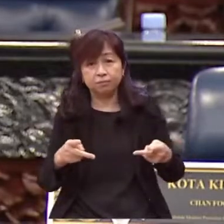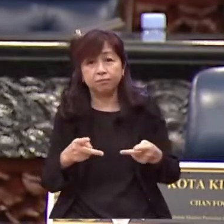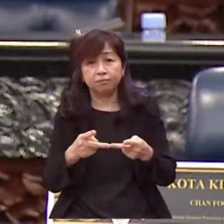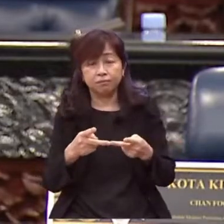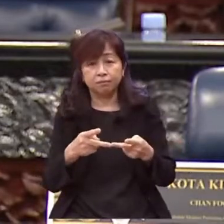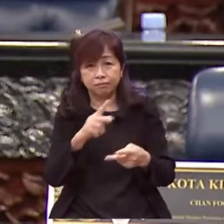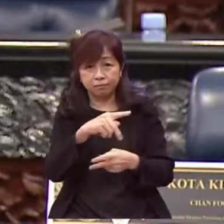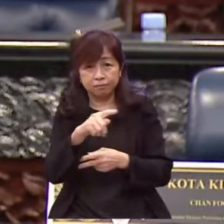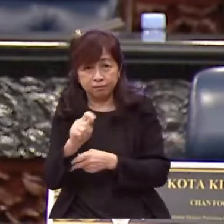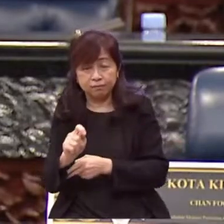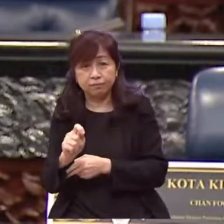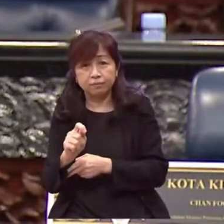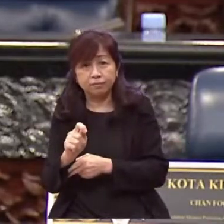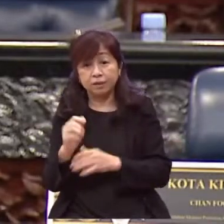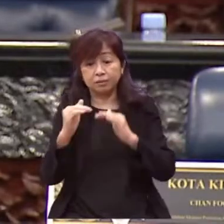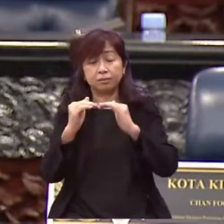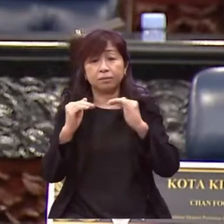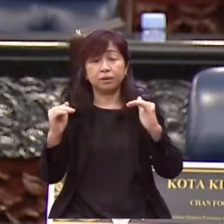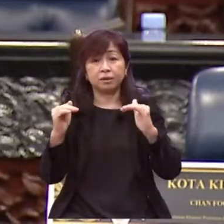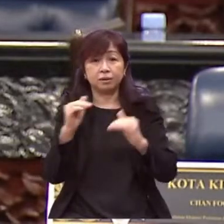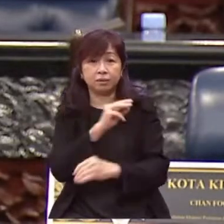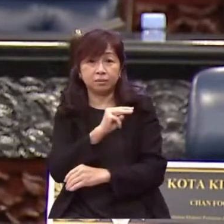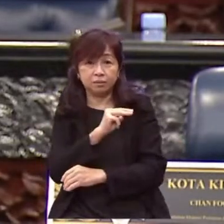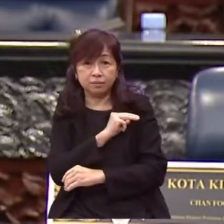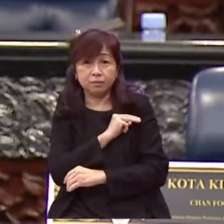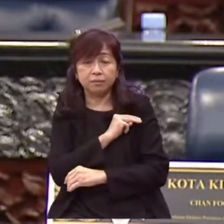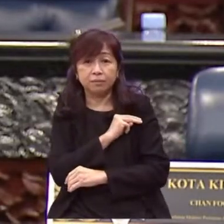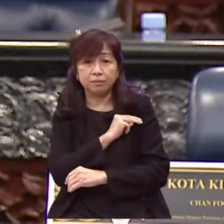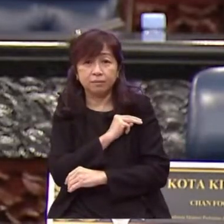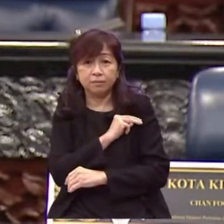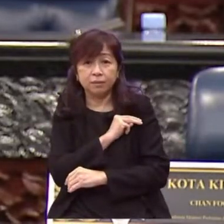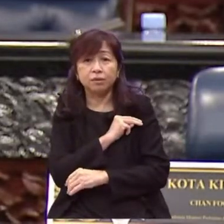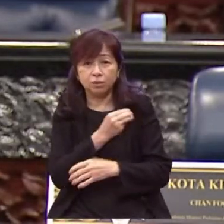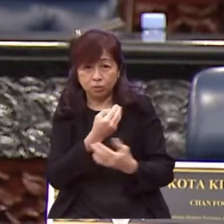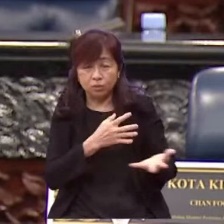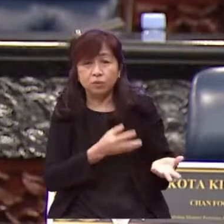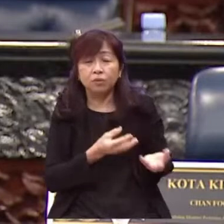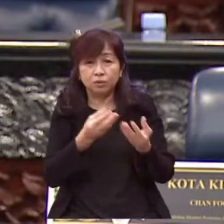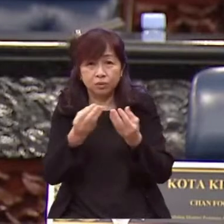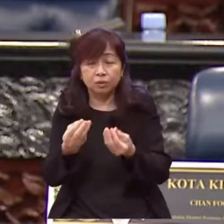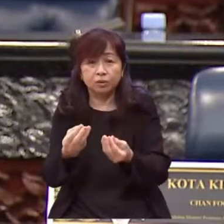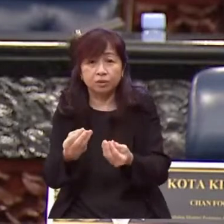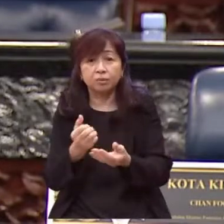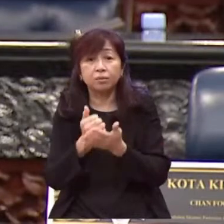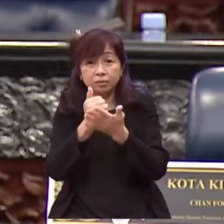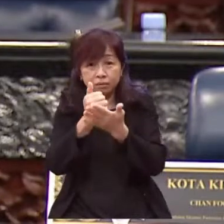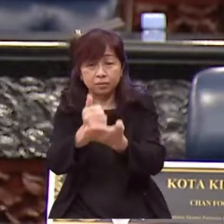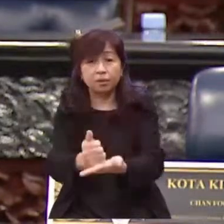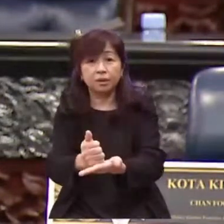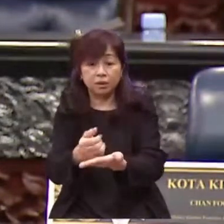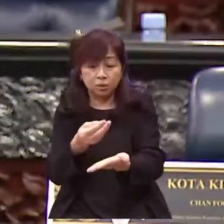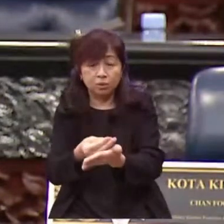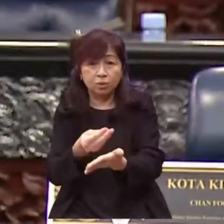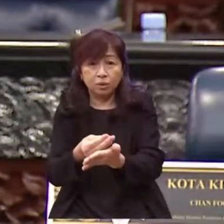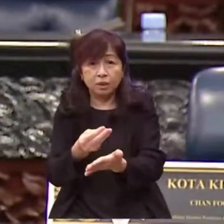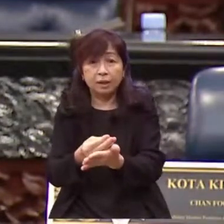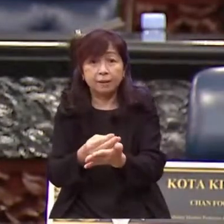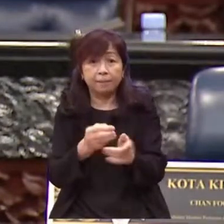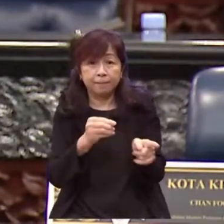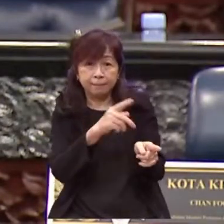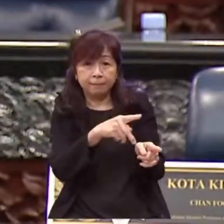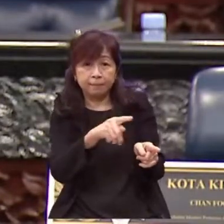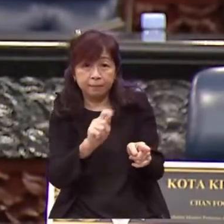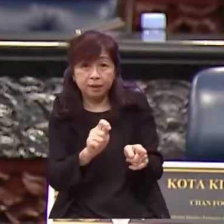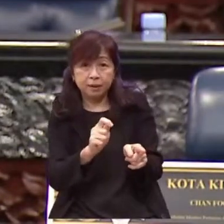karena di peringkat Kementerian sendiri kita pun ada menyerahkan atau menyediakan bantuan keuangan kepada PBT melalui